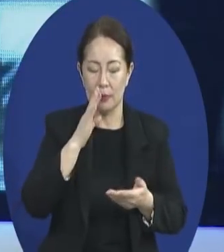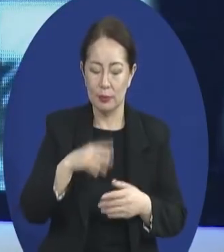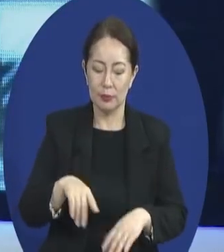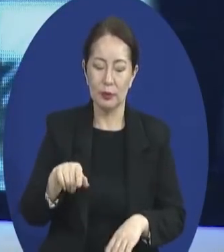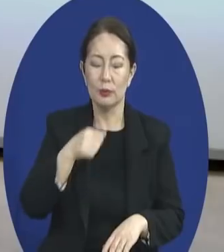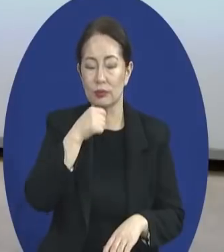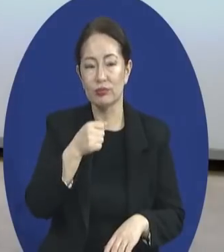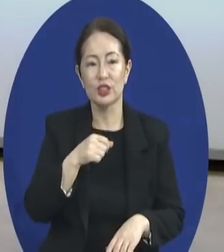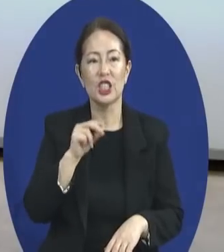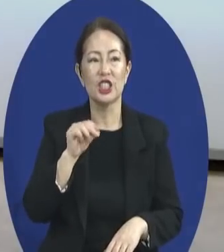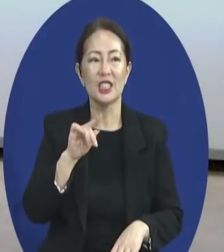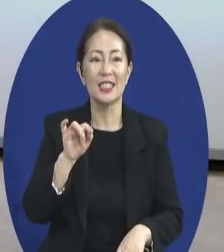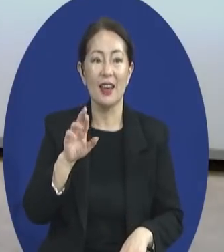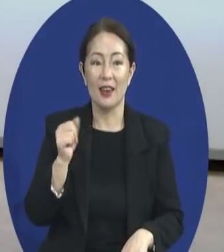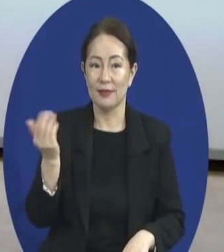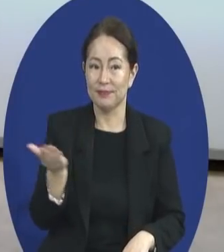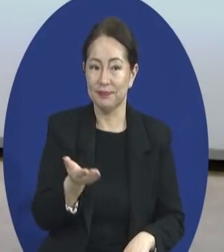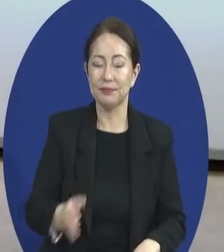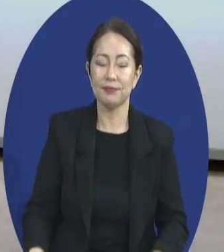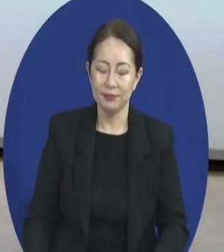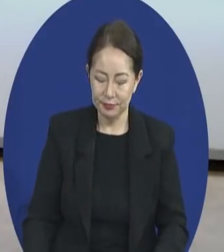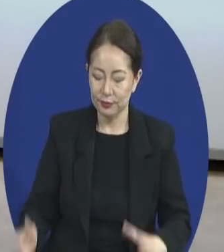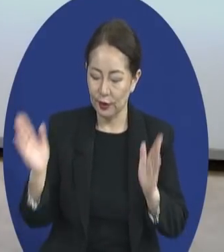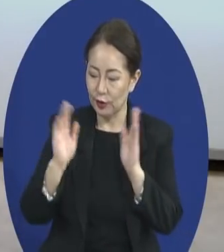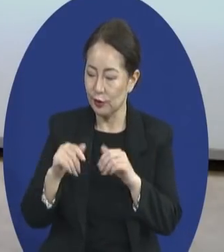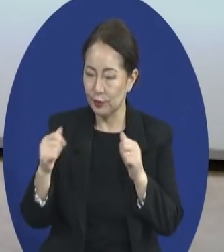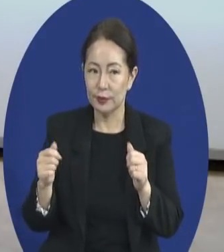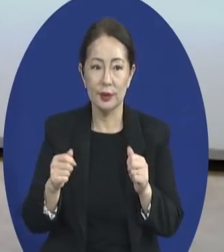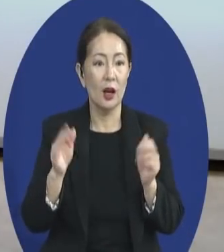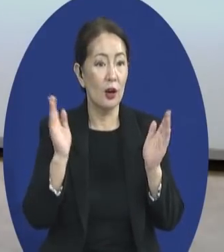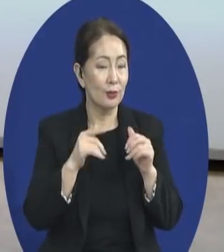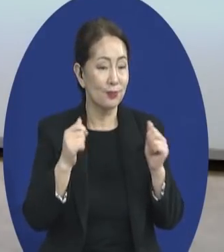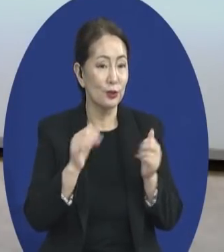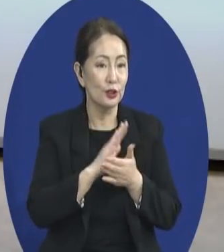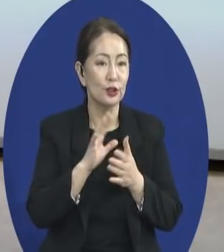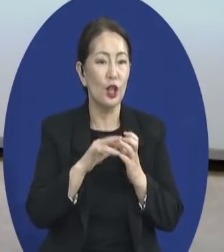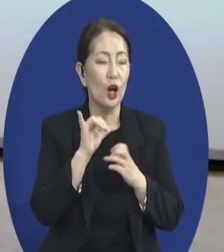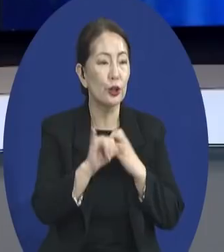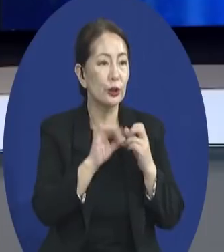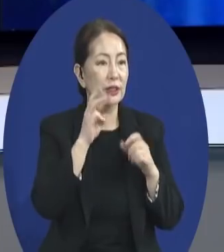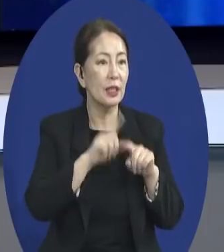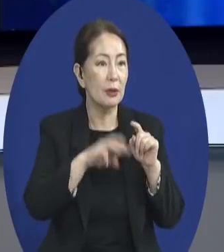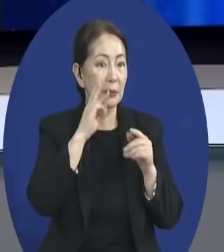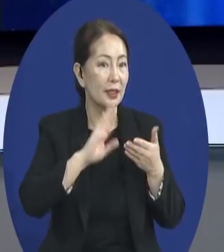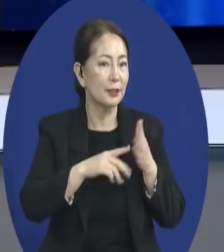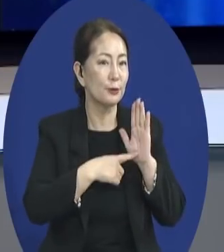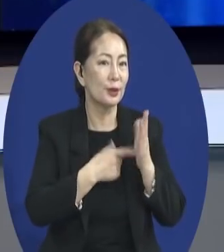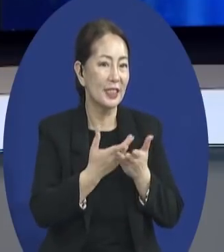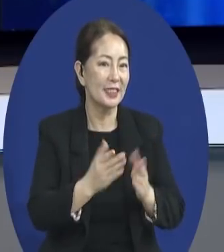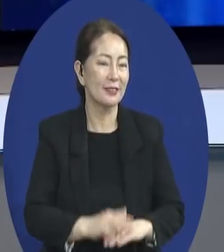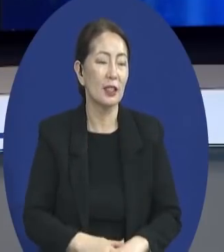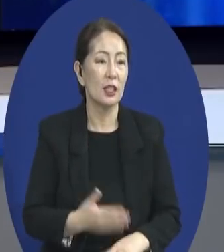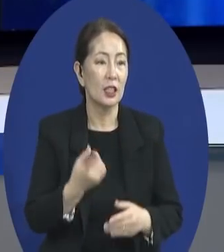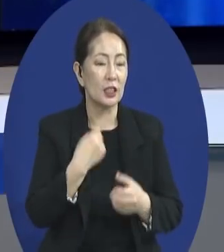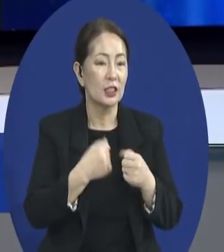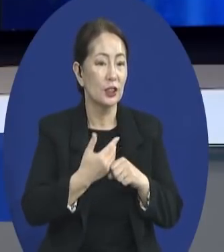орчуулагч редактор Чин Зая ажиллаж байна. Арай мэд. Арай мэд төргий. За шинэ оноор олон улсад ямар үйл явдал өрнсөн талаарх мэдээллийг үзэгчдэд хүргэе.